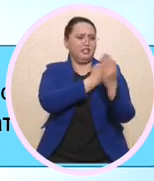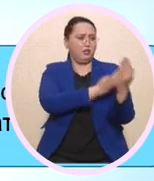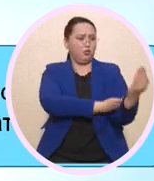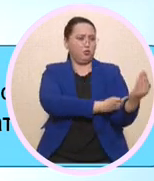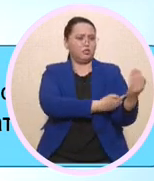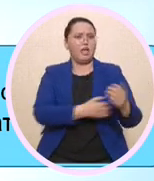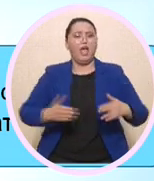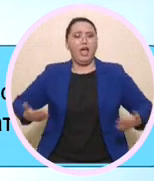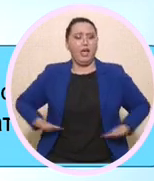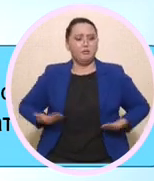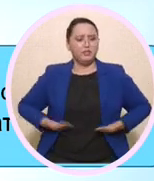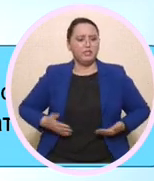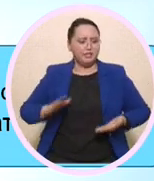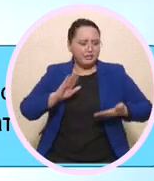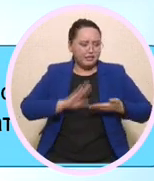амьдралыг таньж мэдсэн